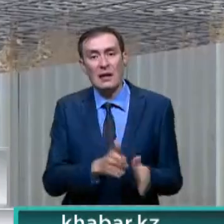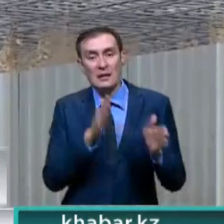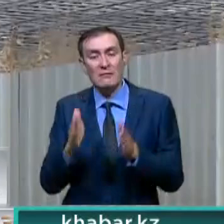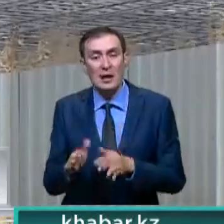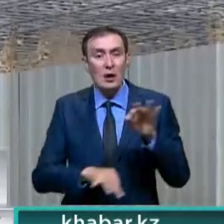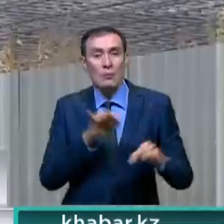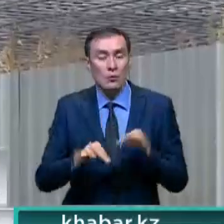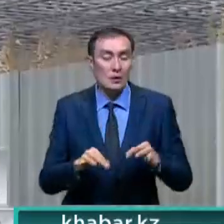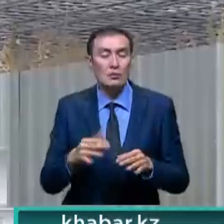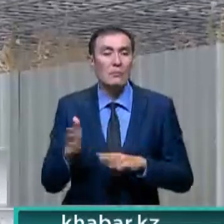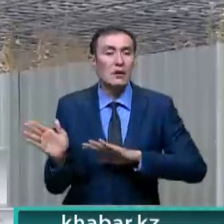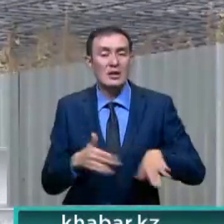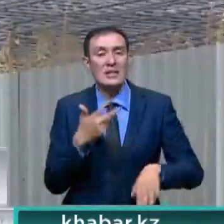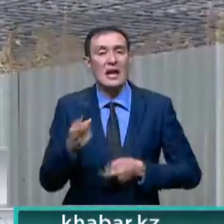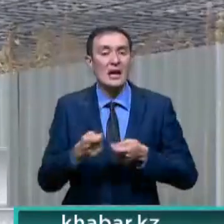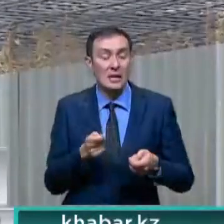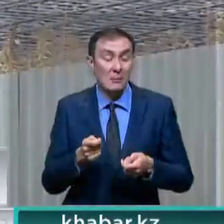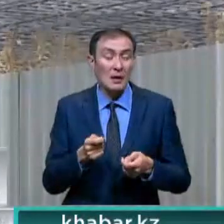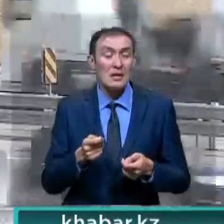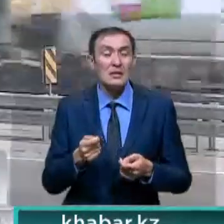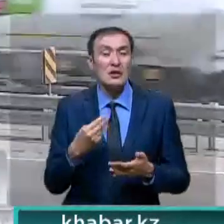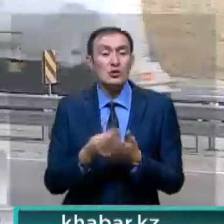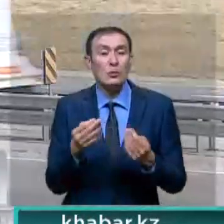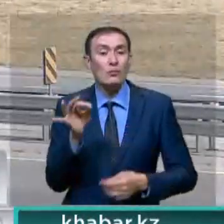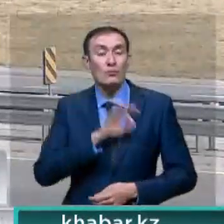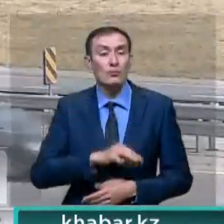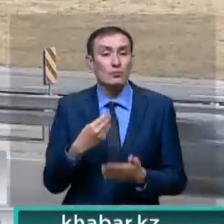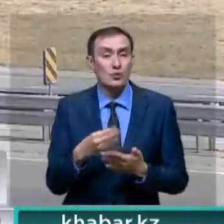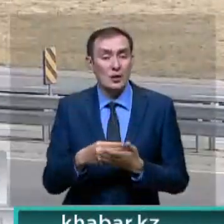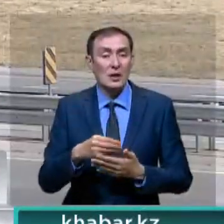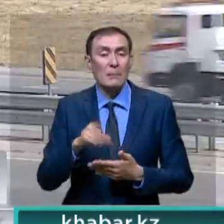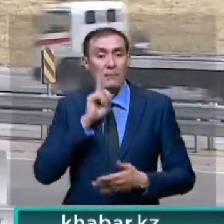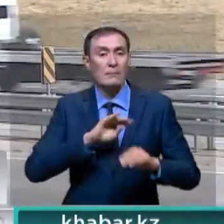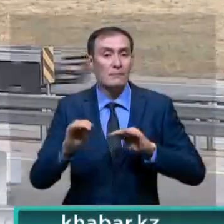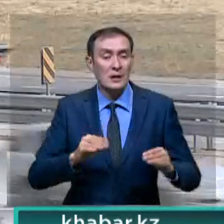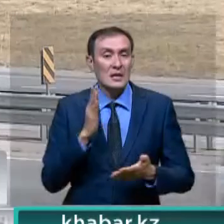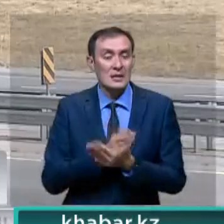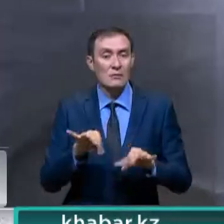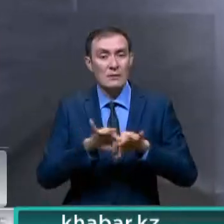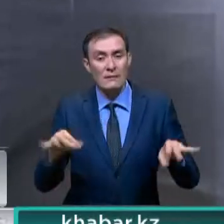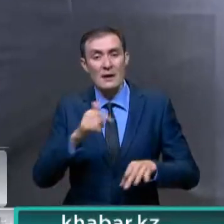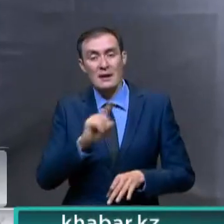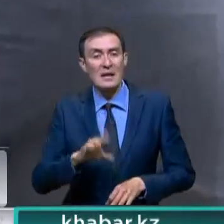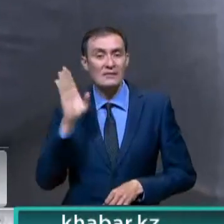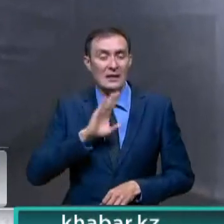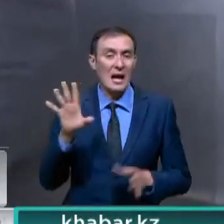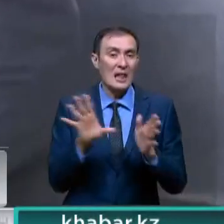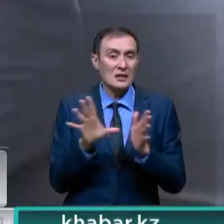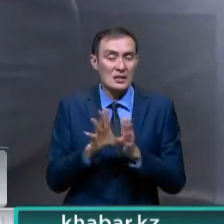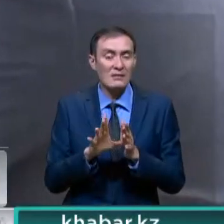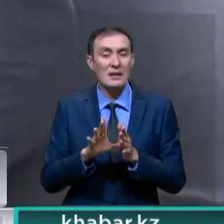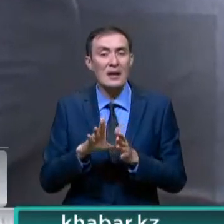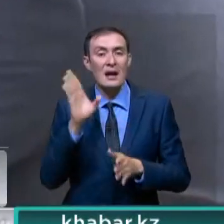пережил 3 акимов области. В Гейт-Сити за счет бюджета уже давно провели все блага цивилизации. Газ, воду, электричество